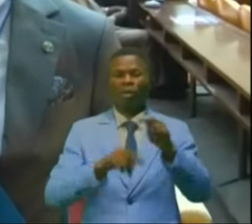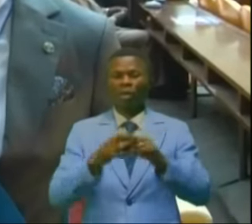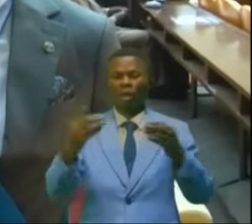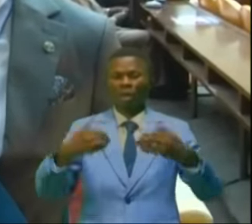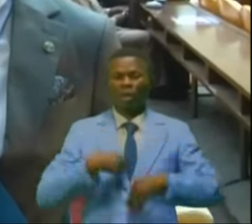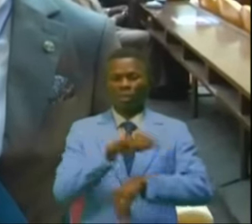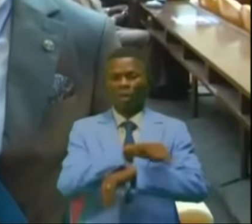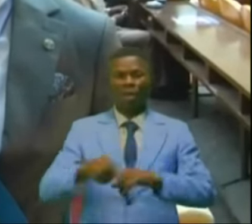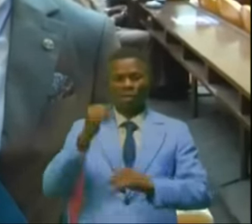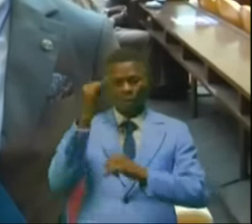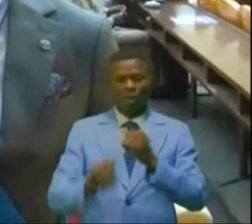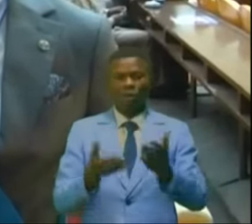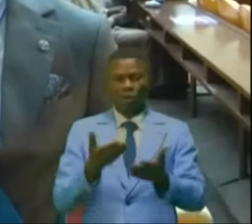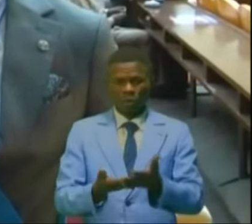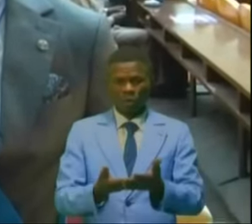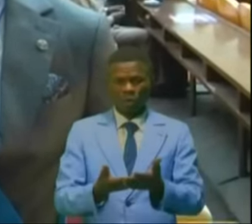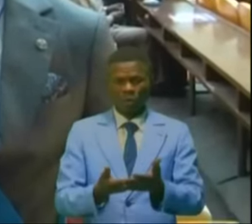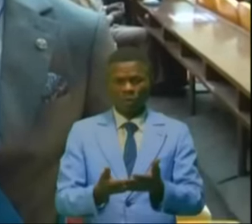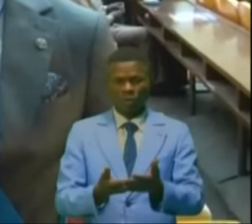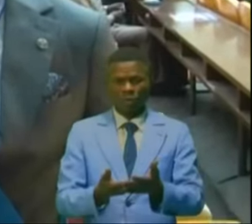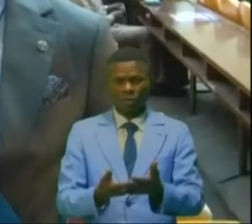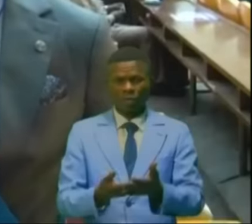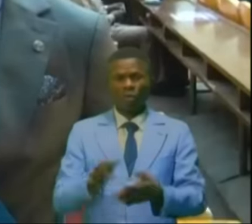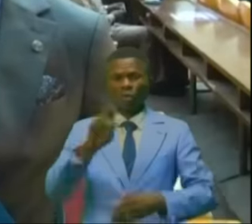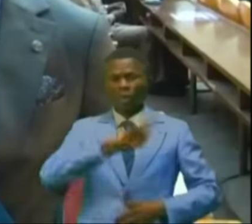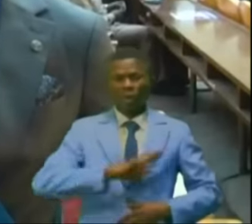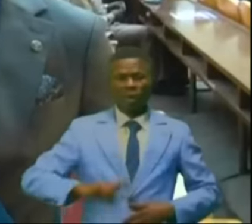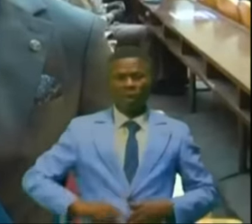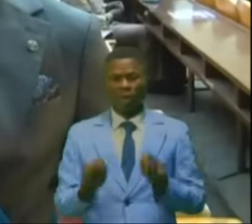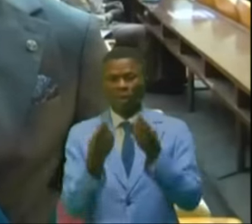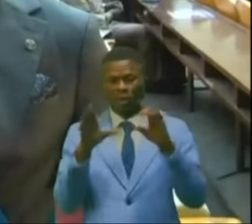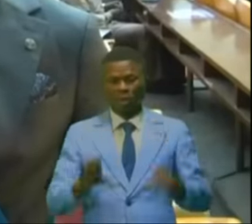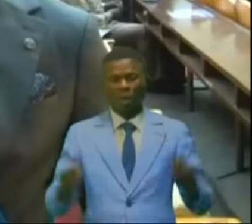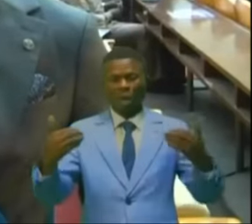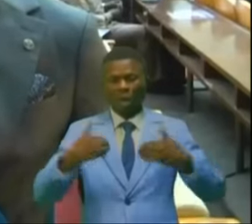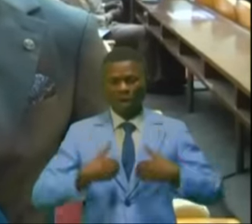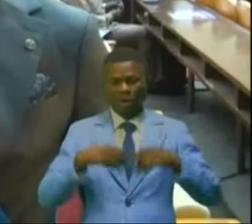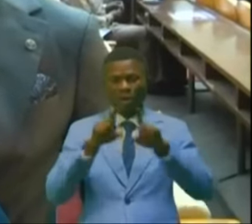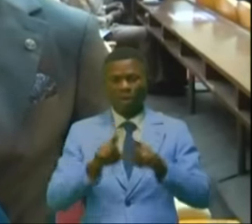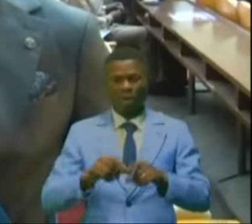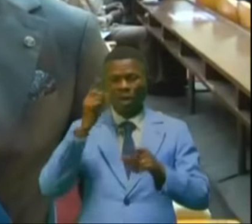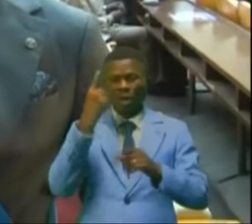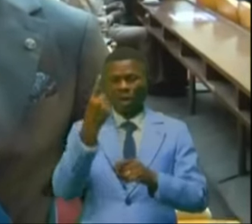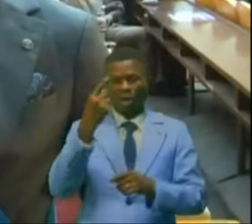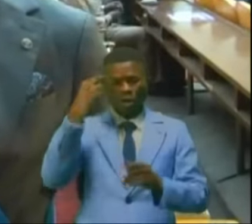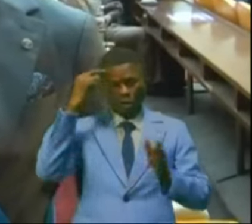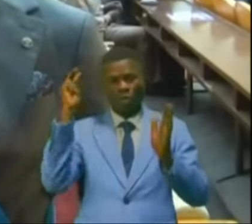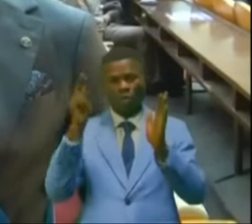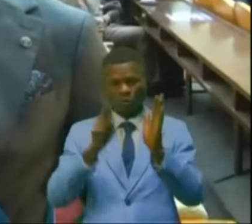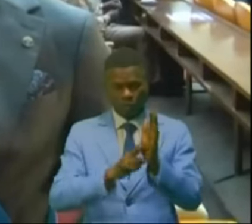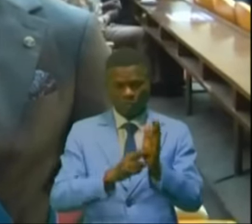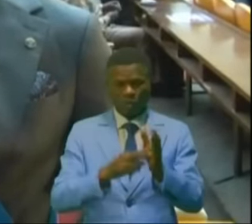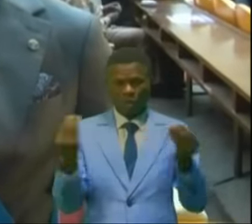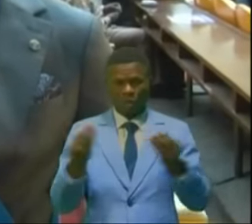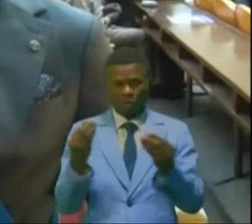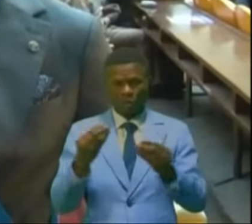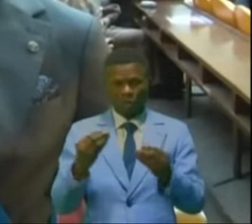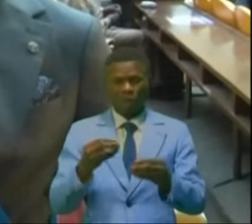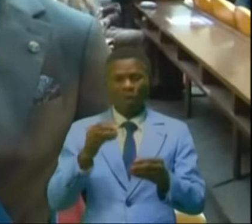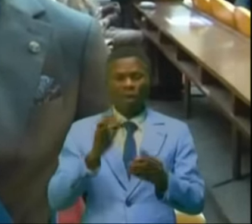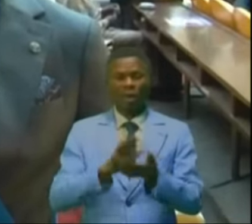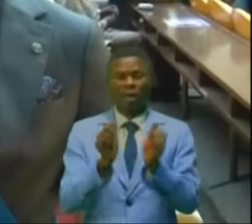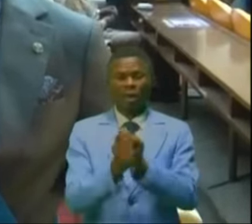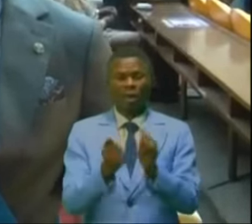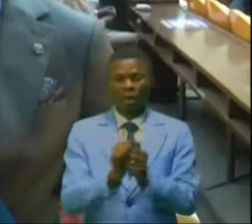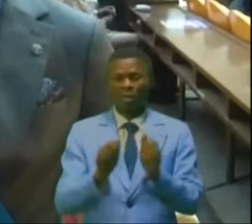bureau définitif, que la République démocratique du Congo puisse avoir un gouvernement afin que leurs déshydratants,